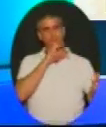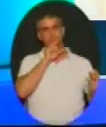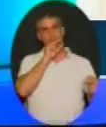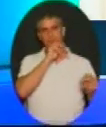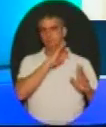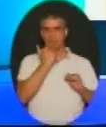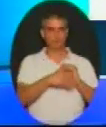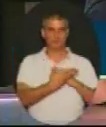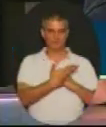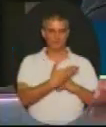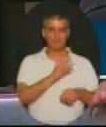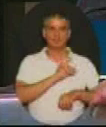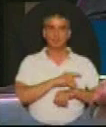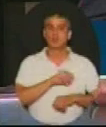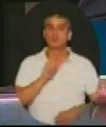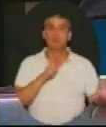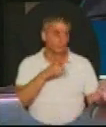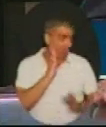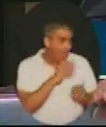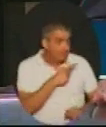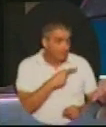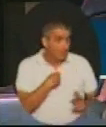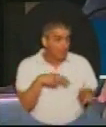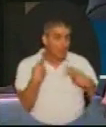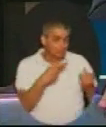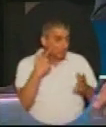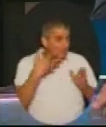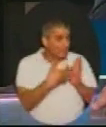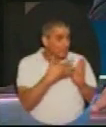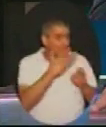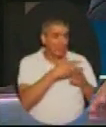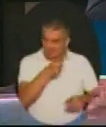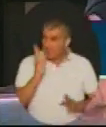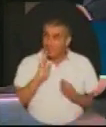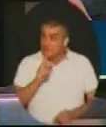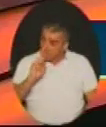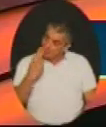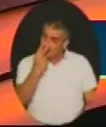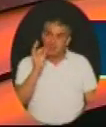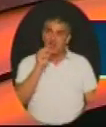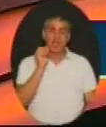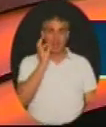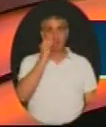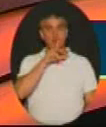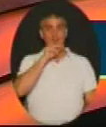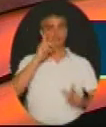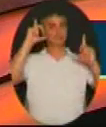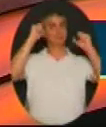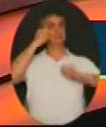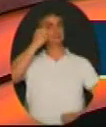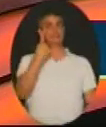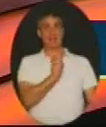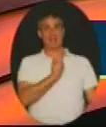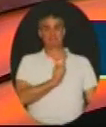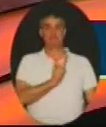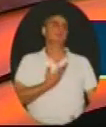האובססיבי נהיה האיש הזה, דוקטור רון שביט. האמנת שנשוב וננתח. אתה האמנת שתראה את אהוד ברק מציית סלפי? הכל